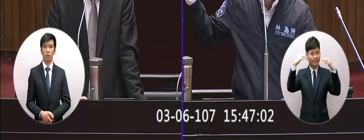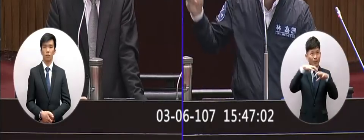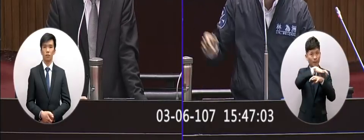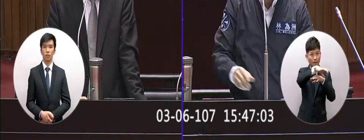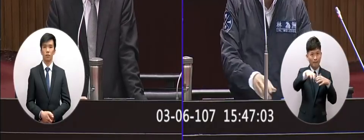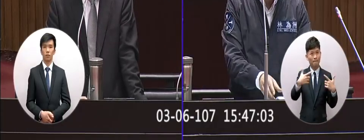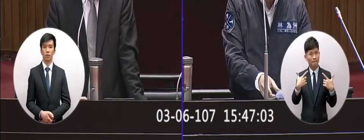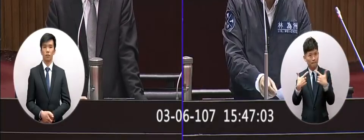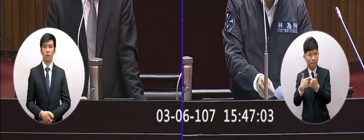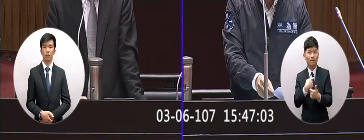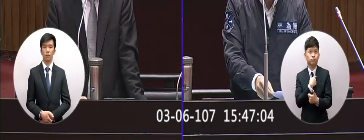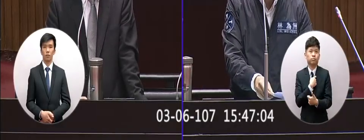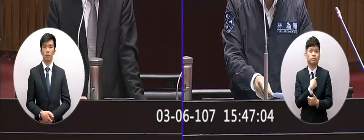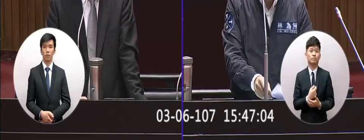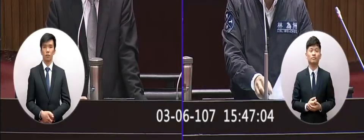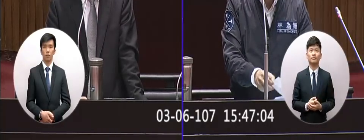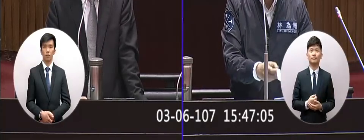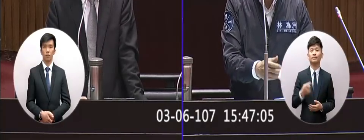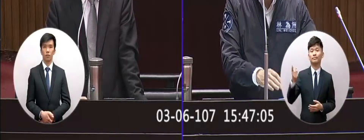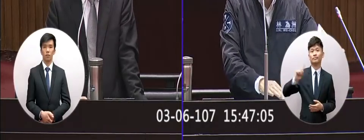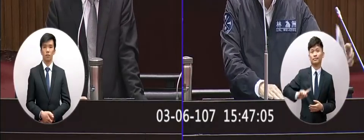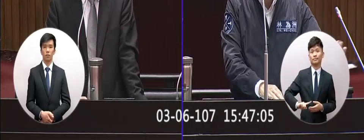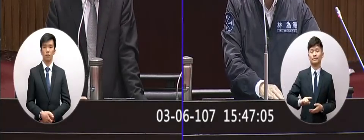好，下一页。